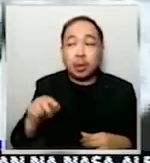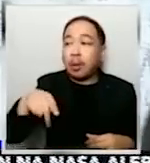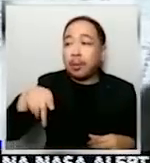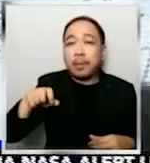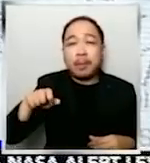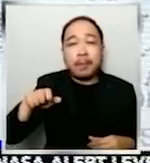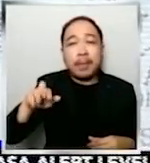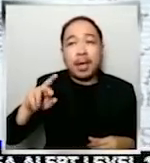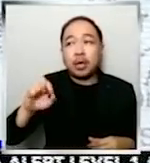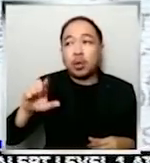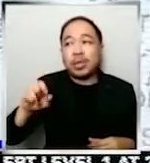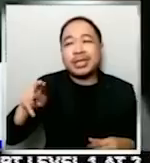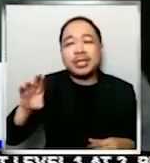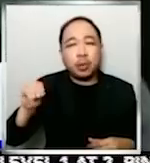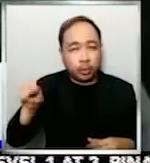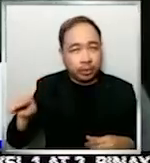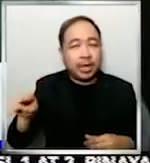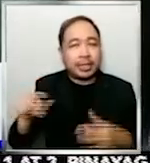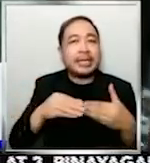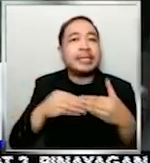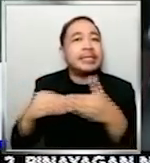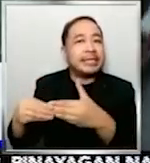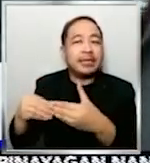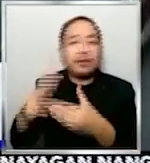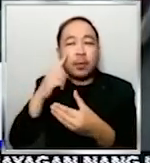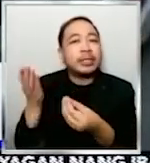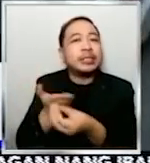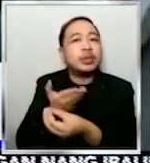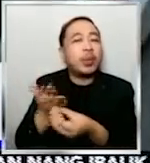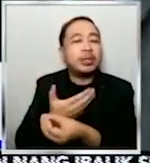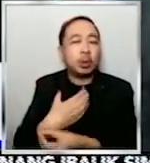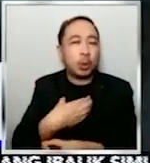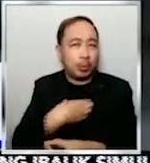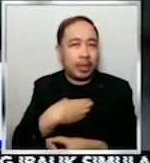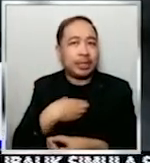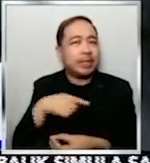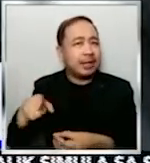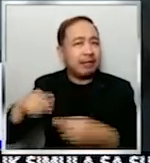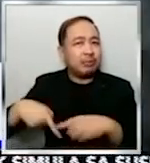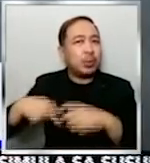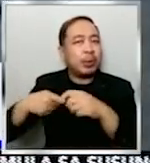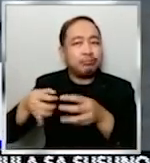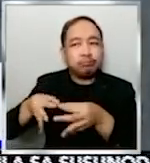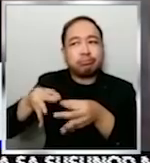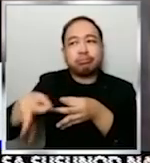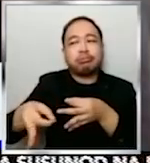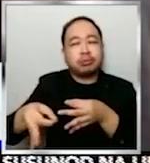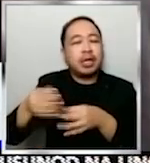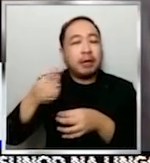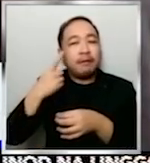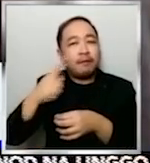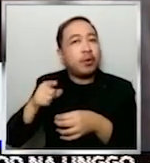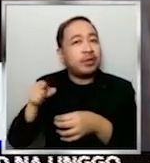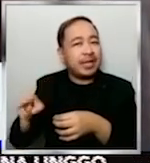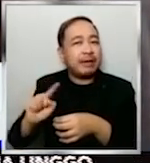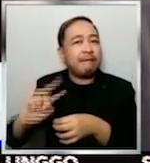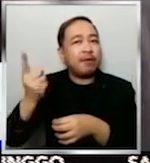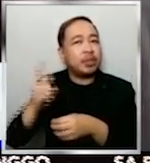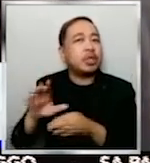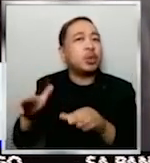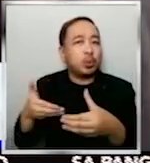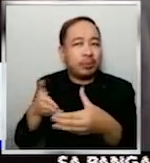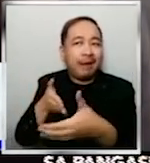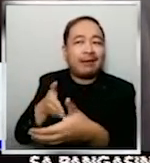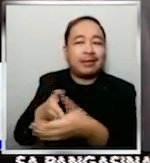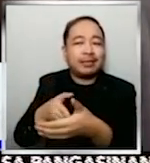ng disqualification cases na pending sa First Division laban kay presidential aspirant Bongbong Marcos. Pwera na lang kung mabago